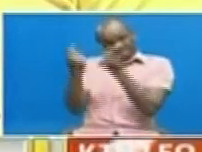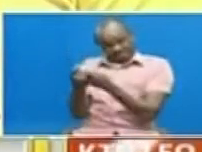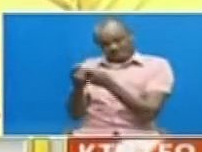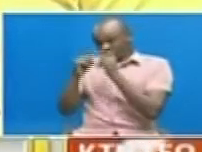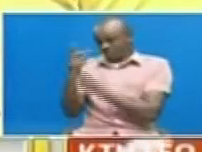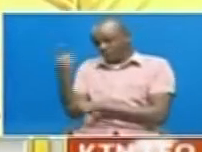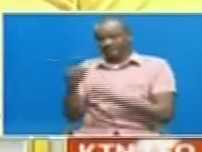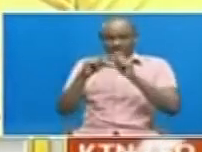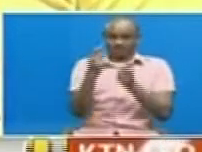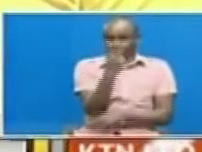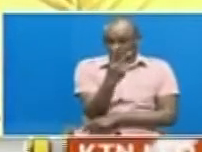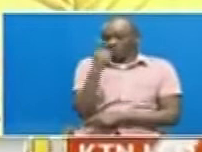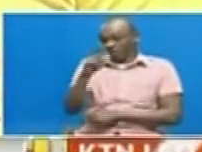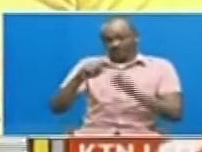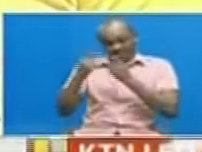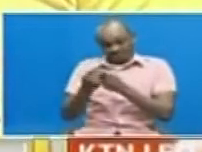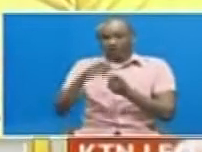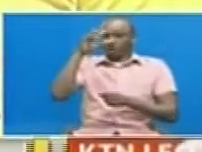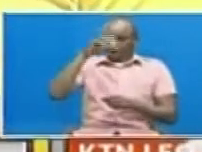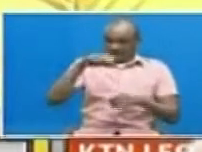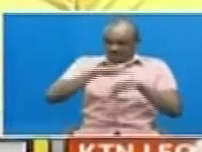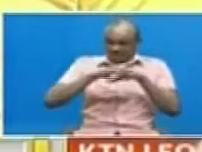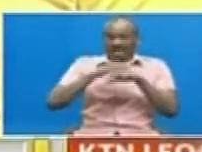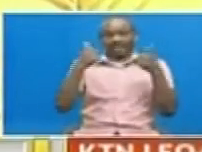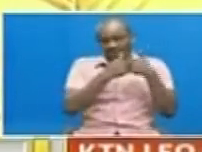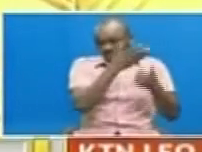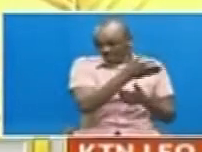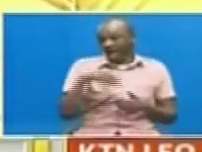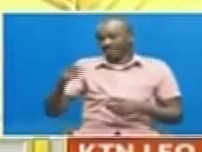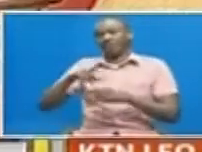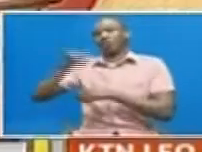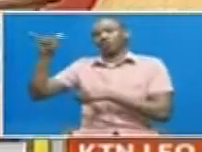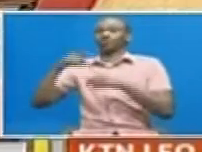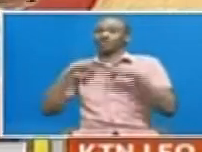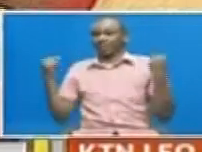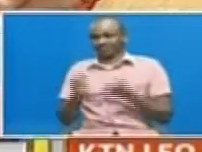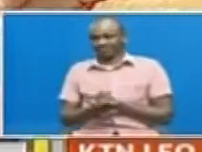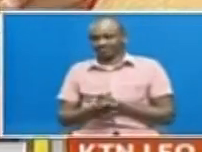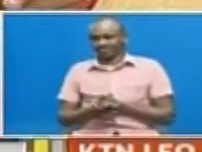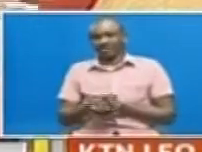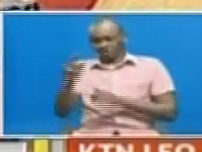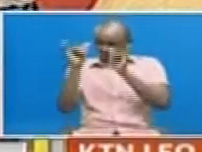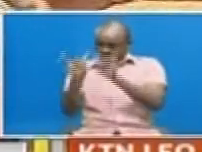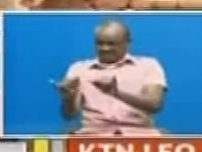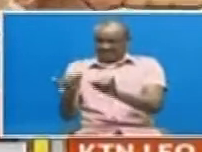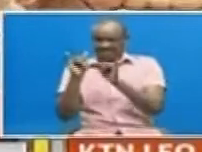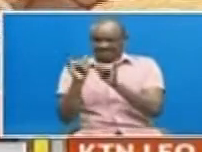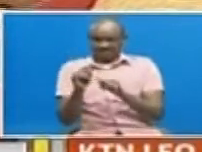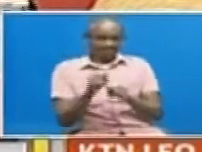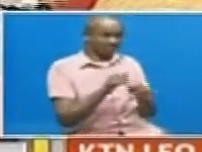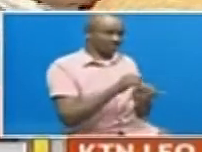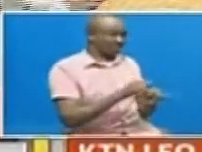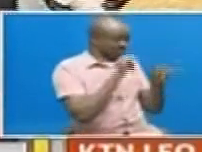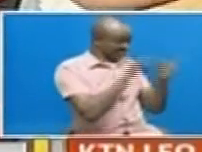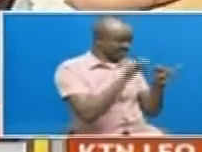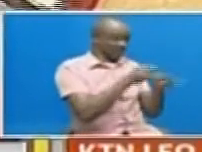tushiriki kwa yote. Timu moja itaelekea kule Congo for All African Games, nyingine itaelekea Japan. Na msibanduke, manake tutazungumzia kidogo kuhusu timu hizo mbili. Je,